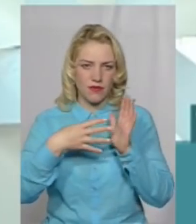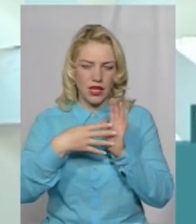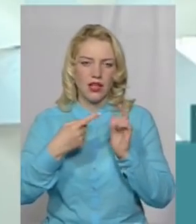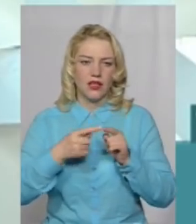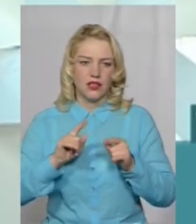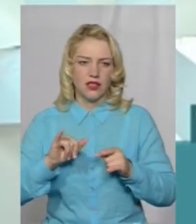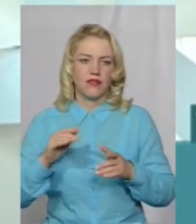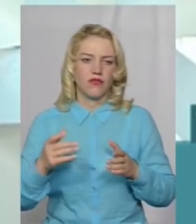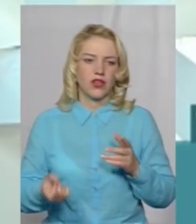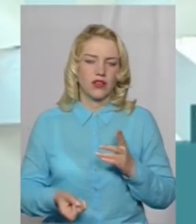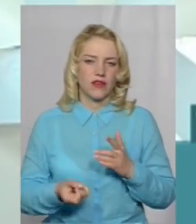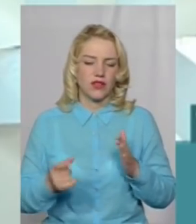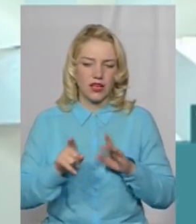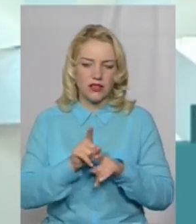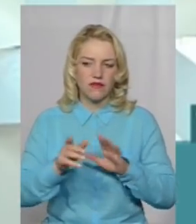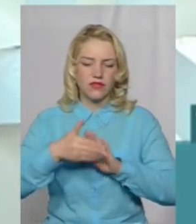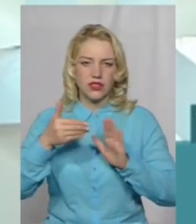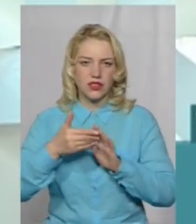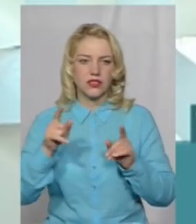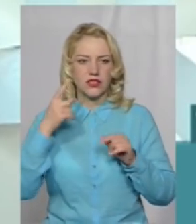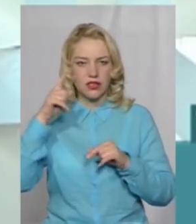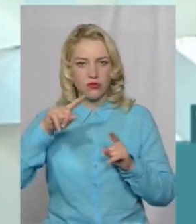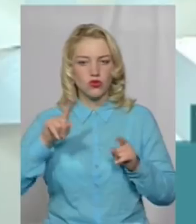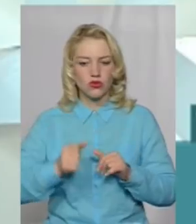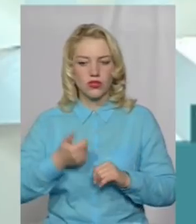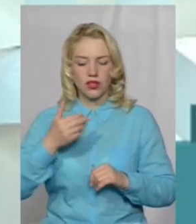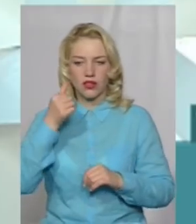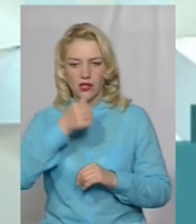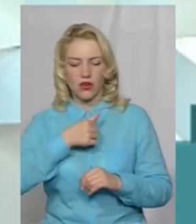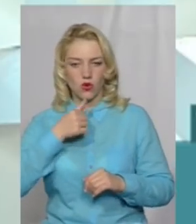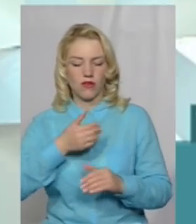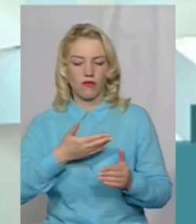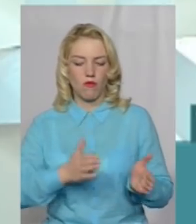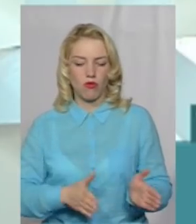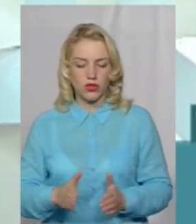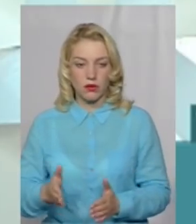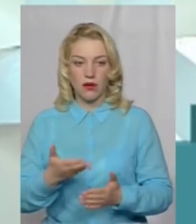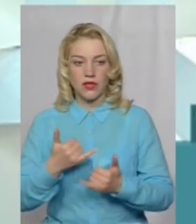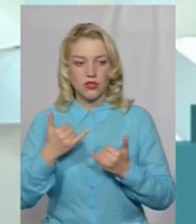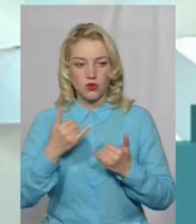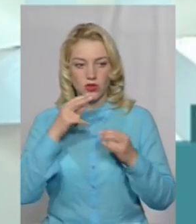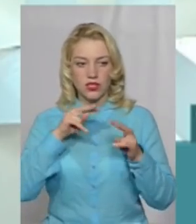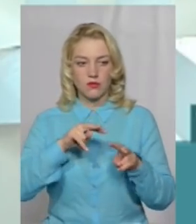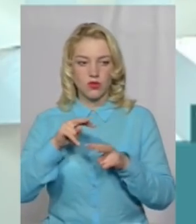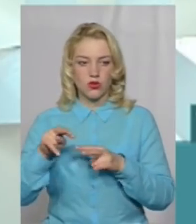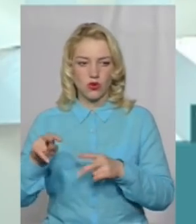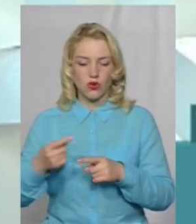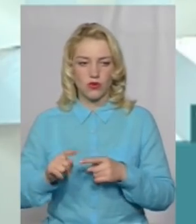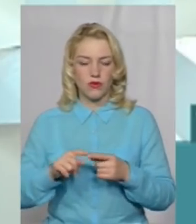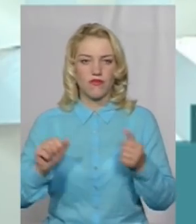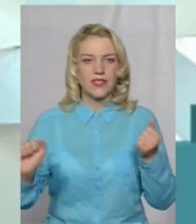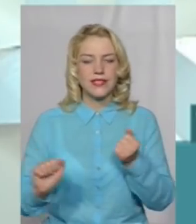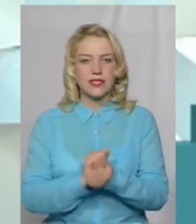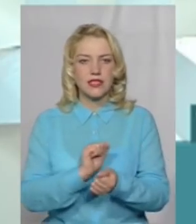природа кидає такі виклики. Я думаю, ви вже знаєте, що декілька років поспіль ми сьогодні спостерігаємо масове всихання